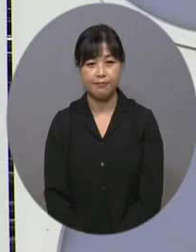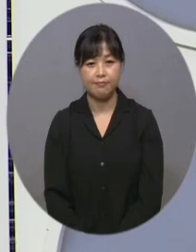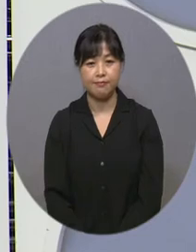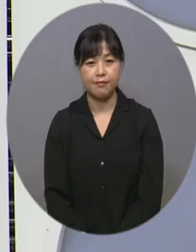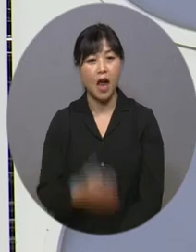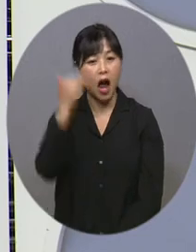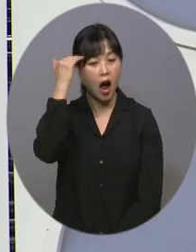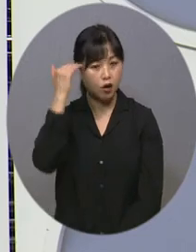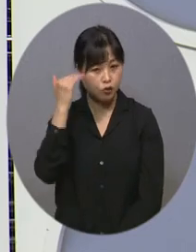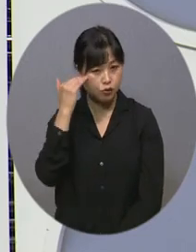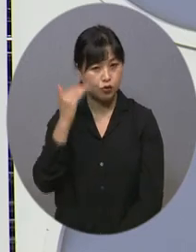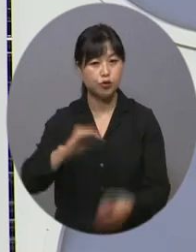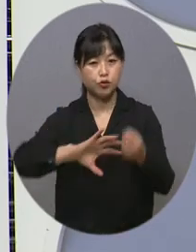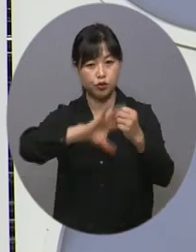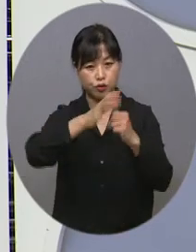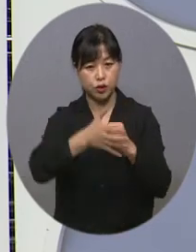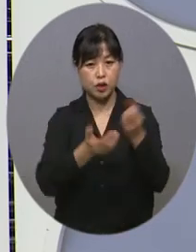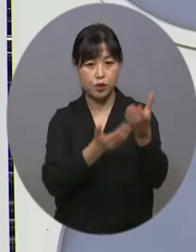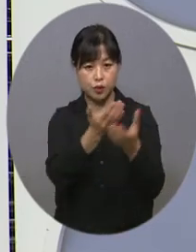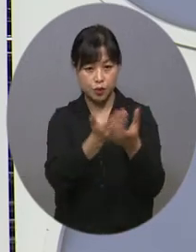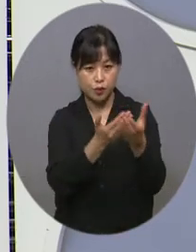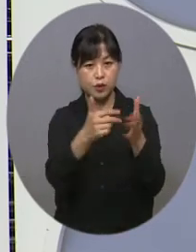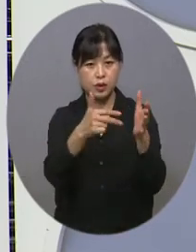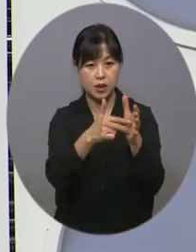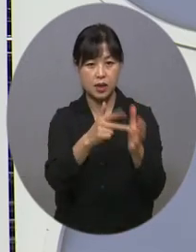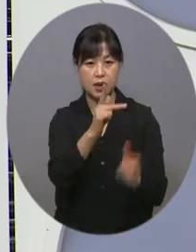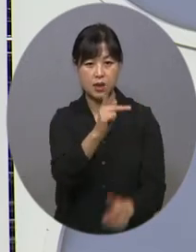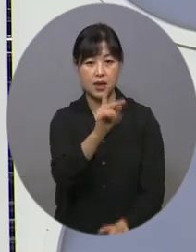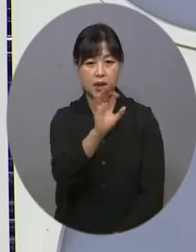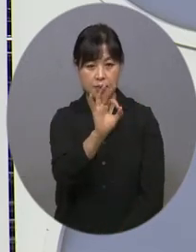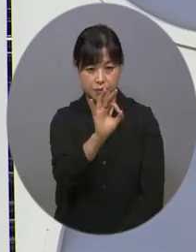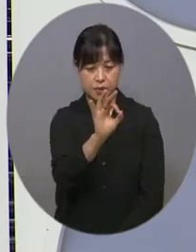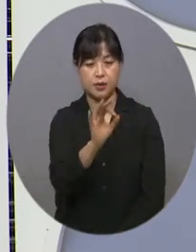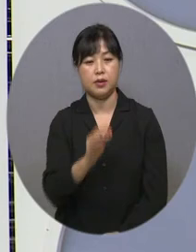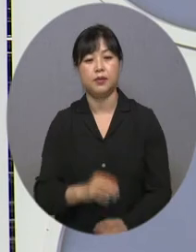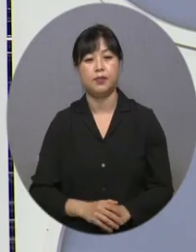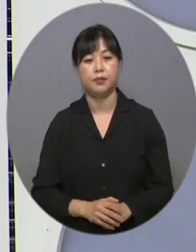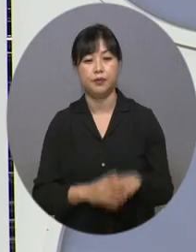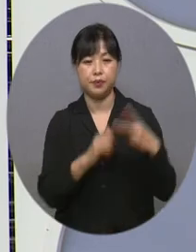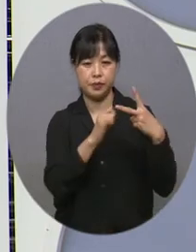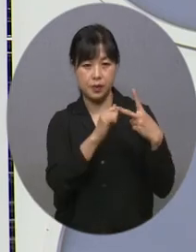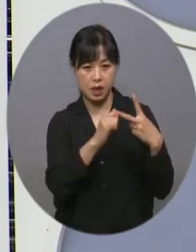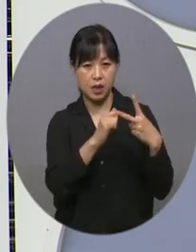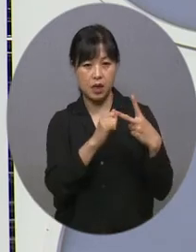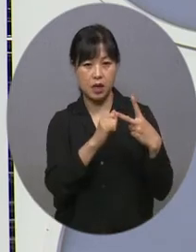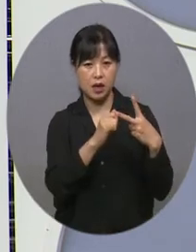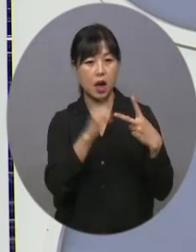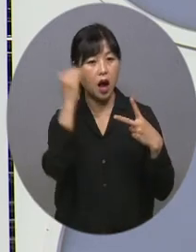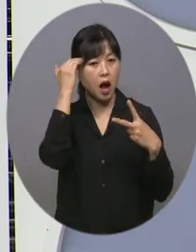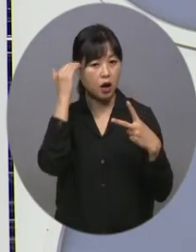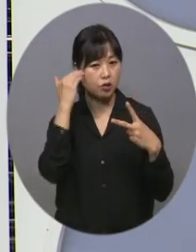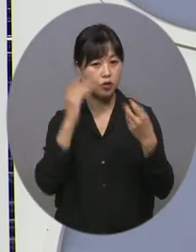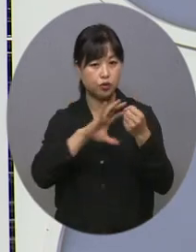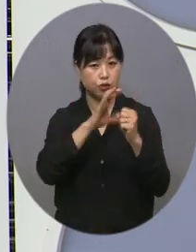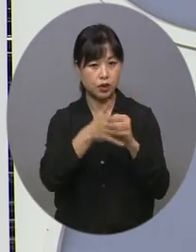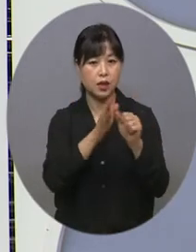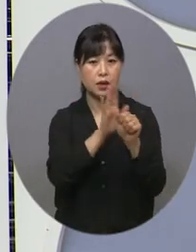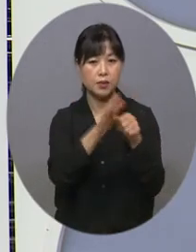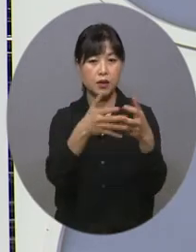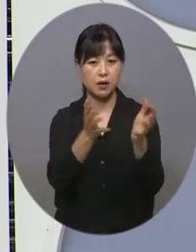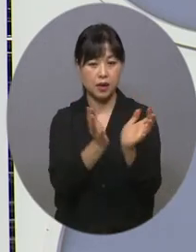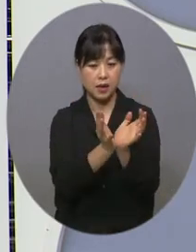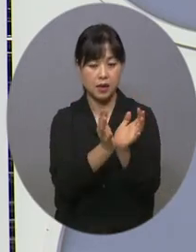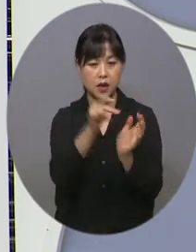국제교류재단, 한국국제교류재단 KF라고 있는 데가 있고, 예. 그리고 이제 잘 아시는 이제 한국국제협력단 예,